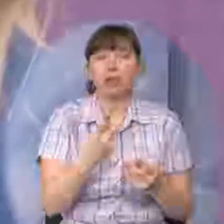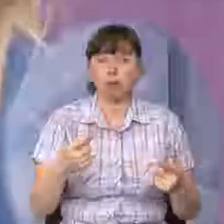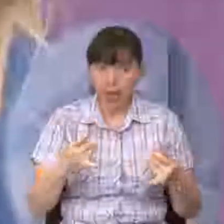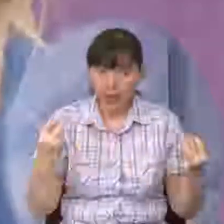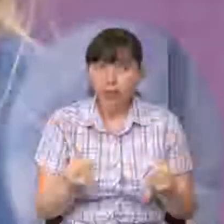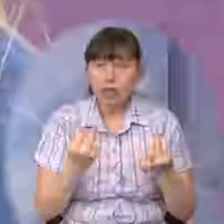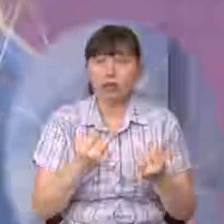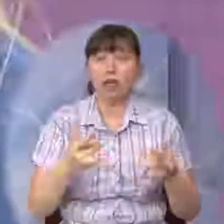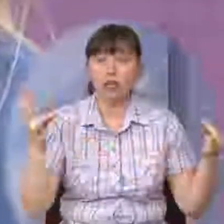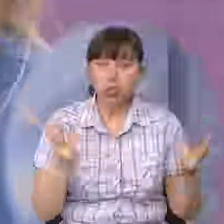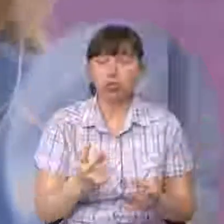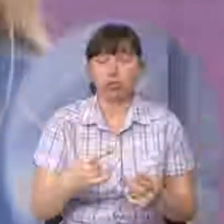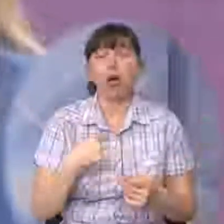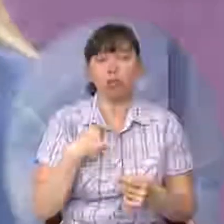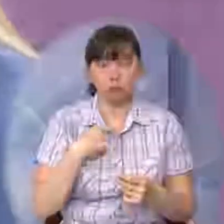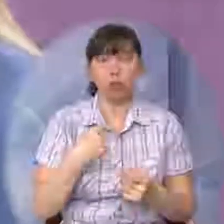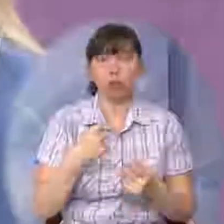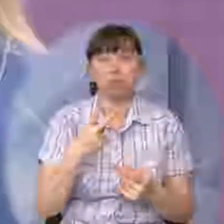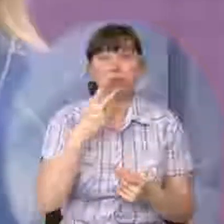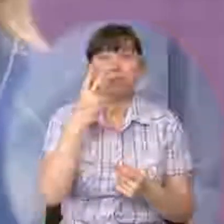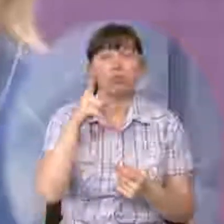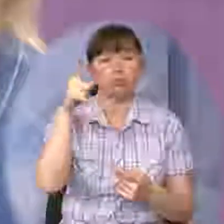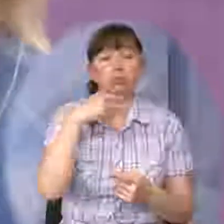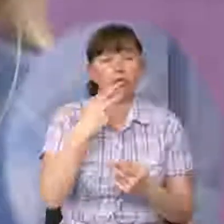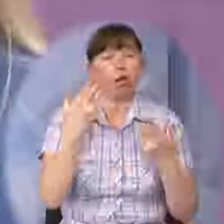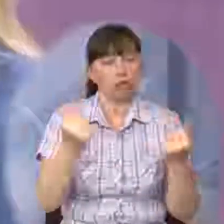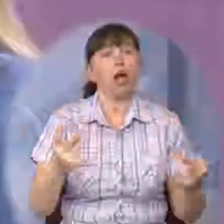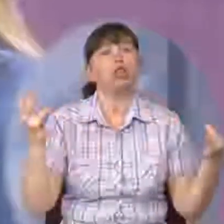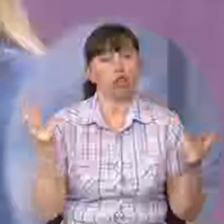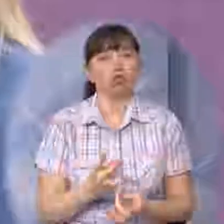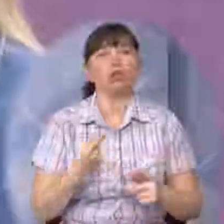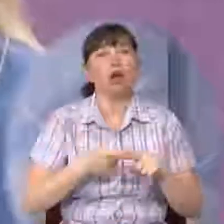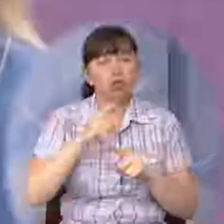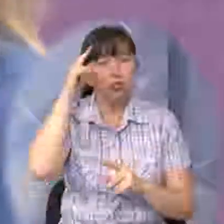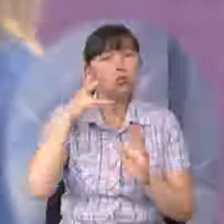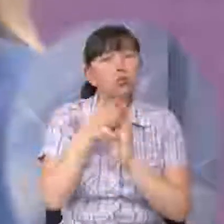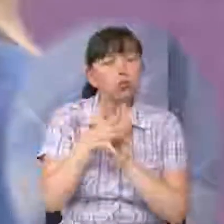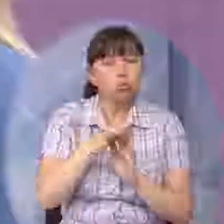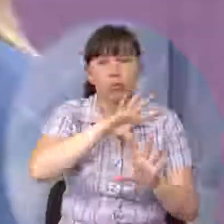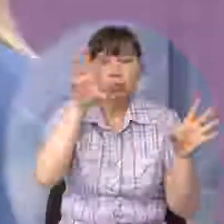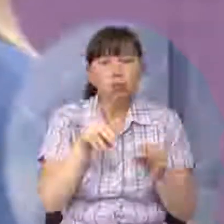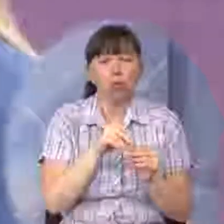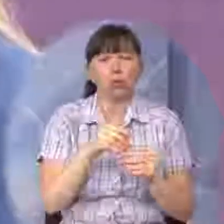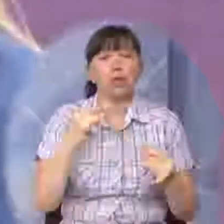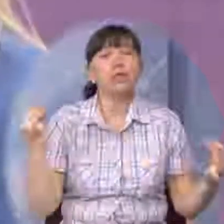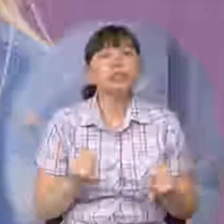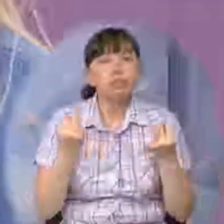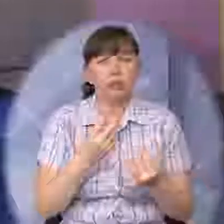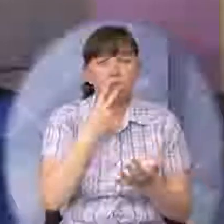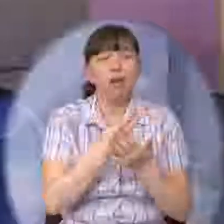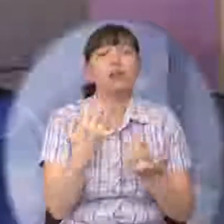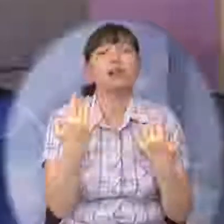acest subiect. Am avut un răspuns pozitiv, deoarece este necesar acest studiu, toți sunt curioși să vadă niște